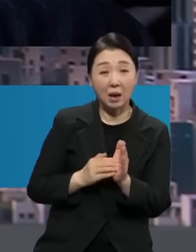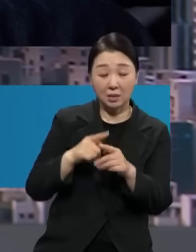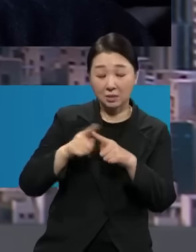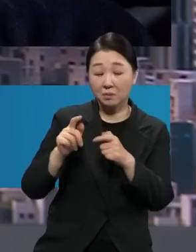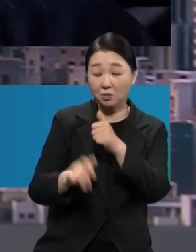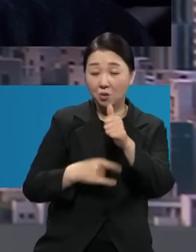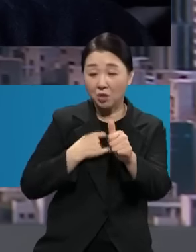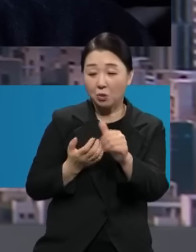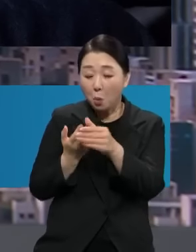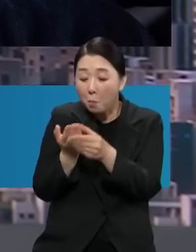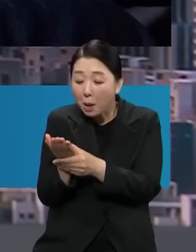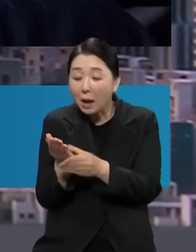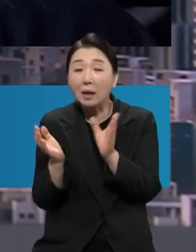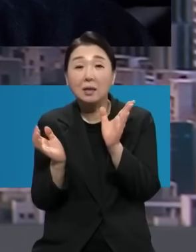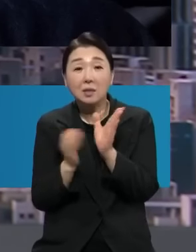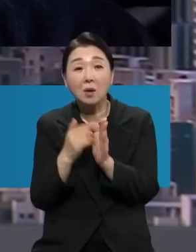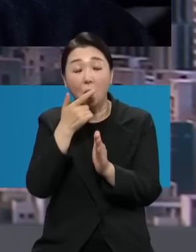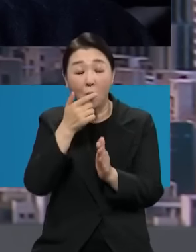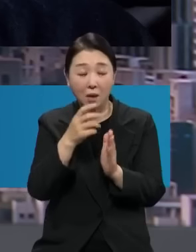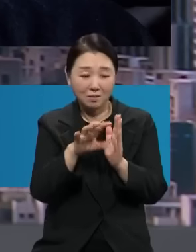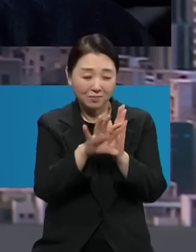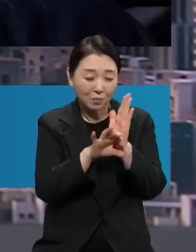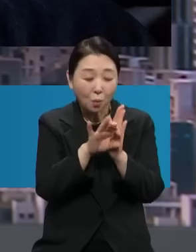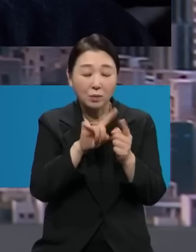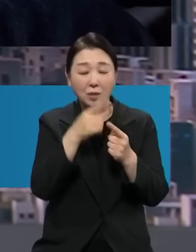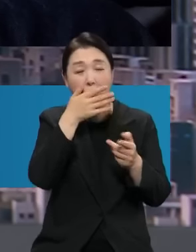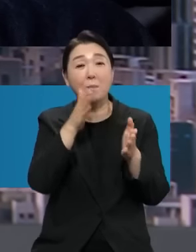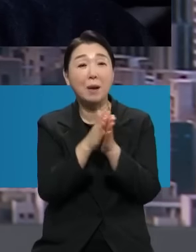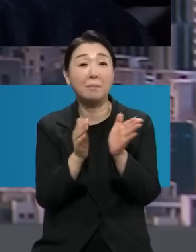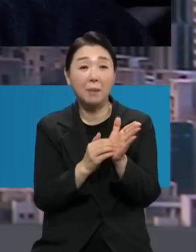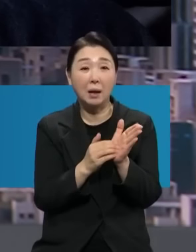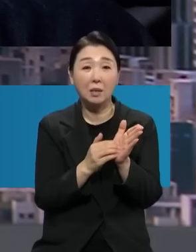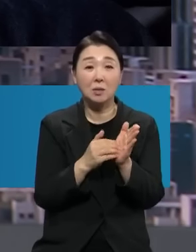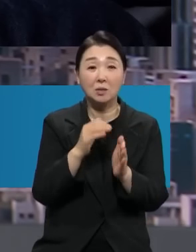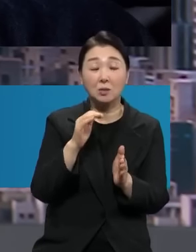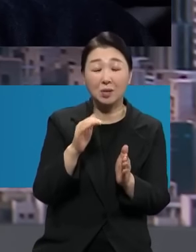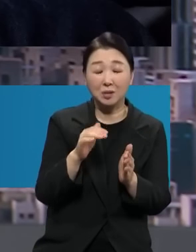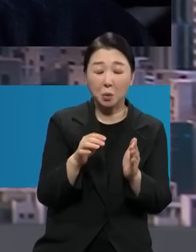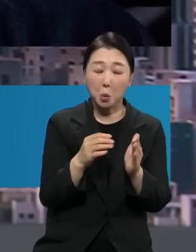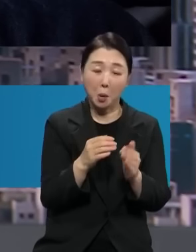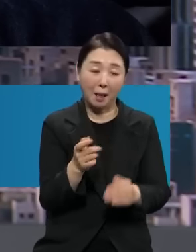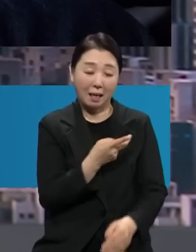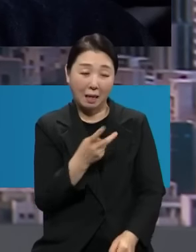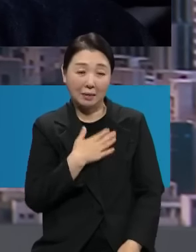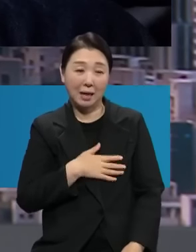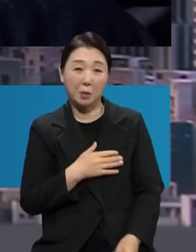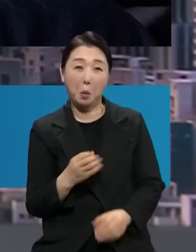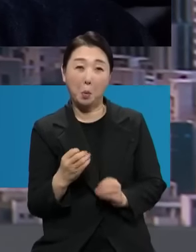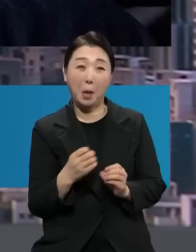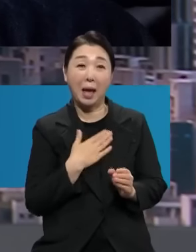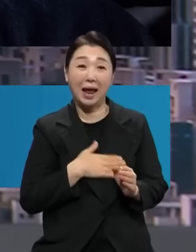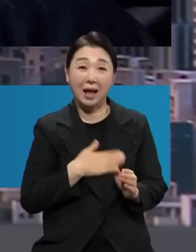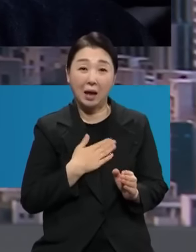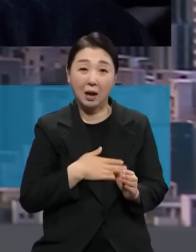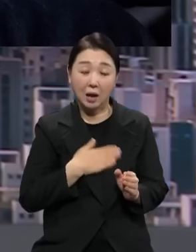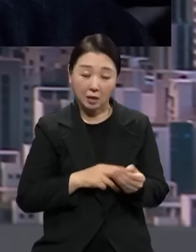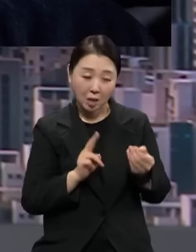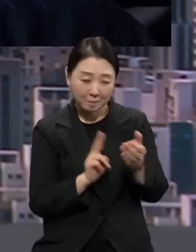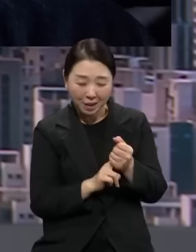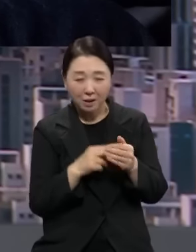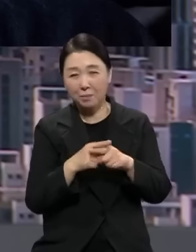주고 입찰 물량을 짬짬이 한 겁니다 서로 은어를 쓰면서 말을 주고받은 탓에 블라인드 평가도 소용 없었습니다